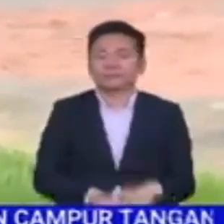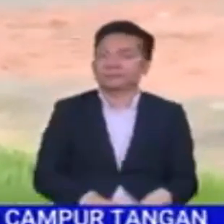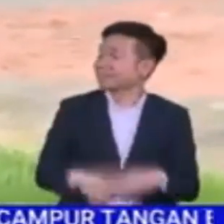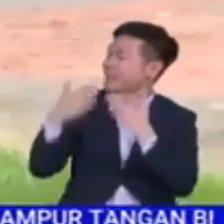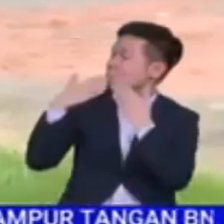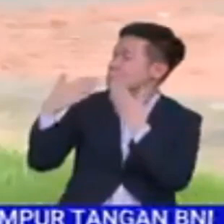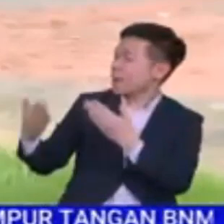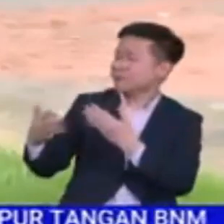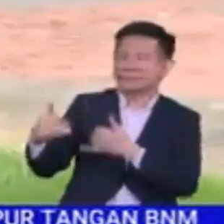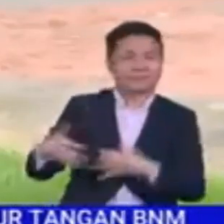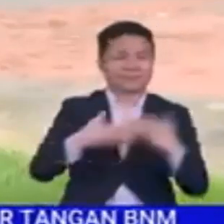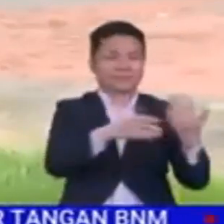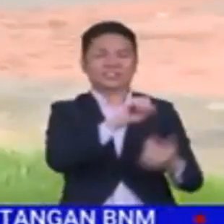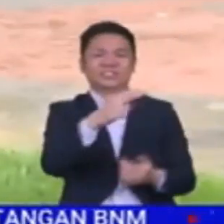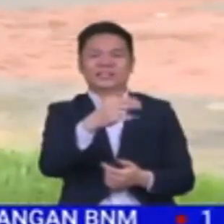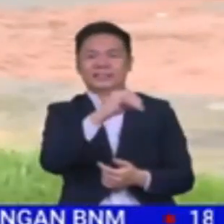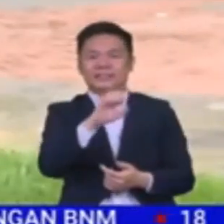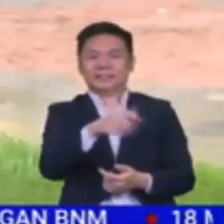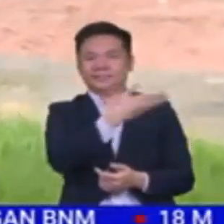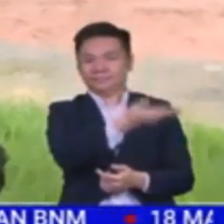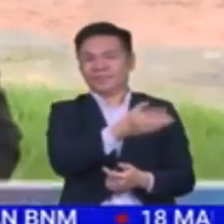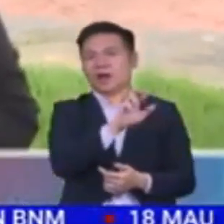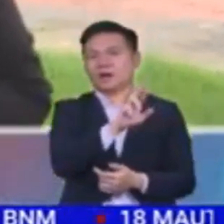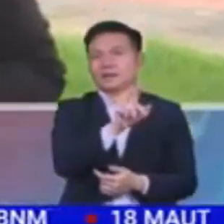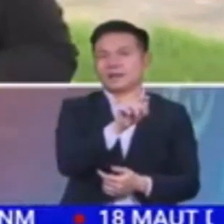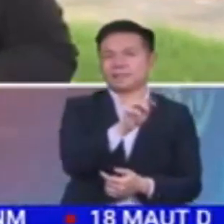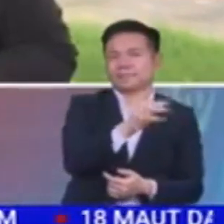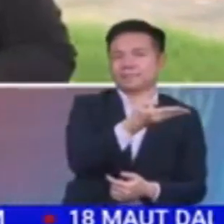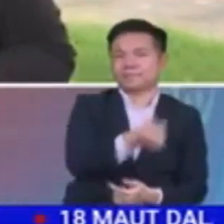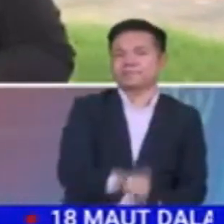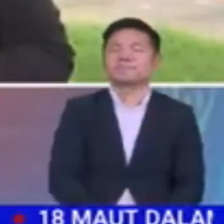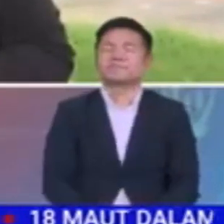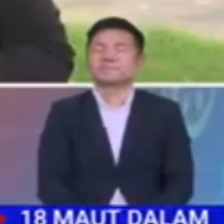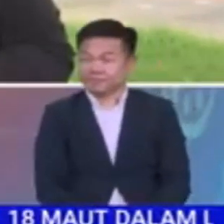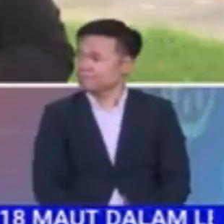Kembali bersama saya di studio. Silakan. Terima kasih.